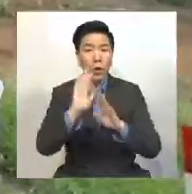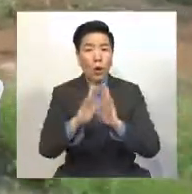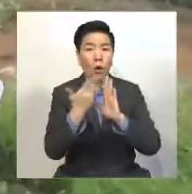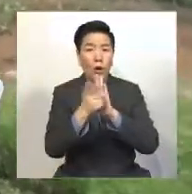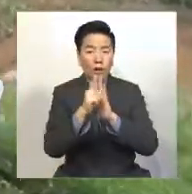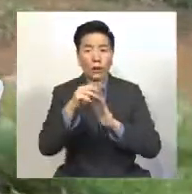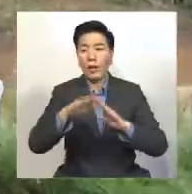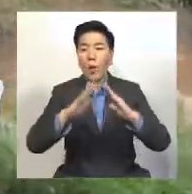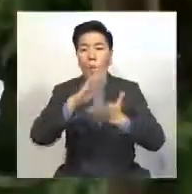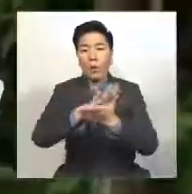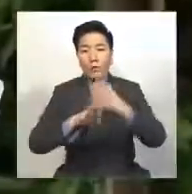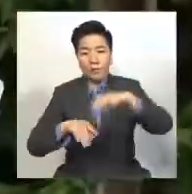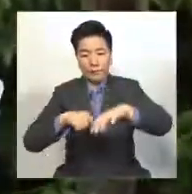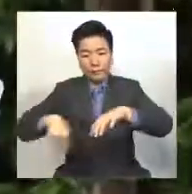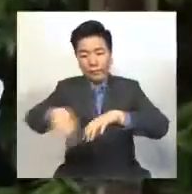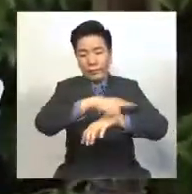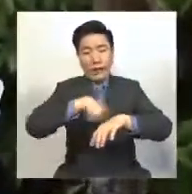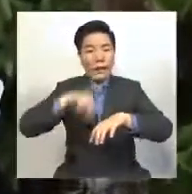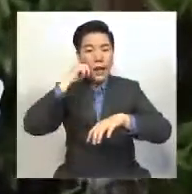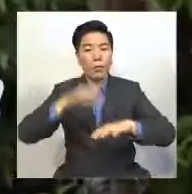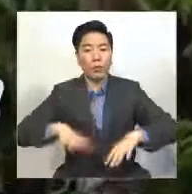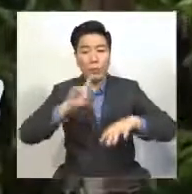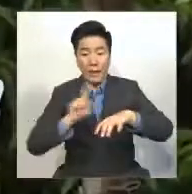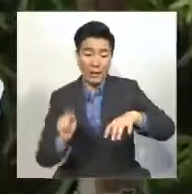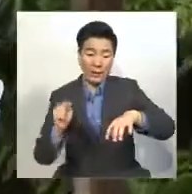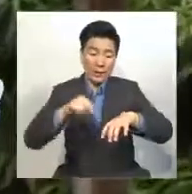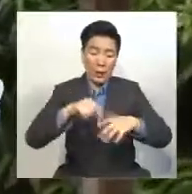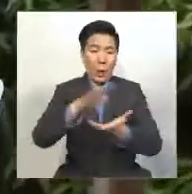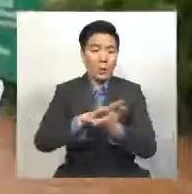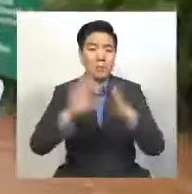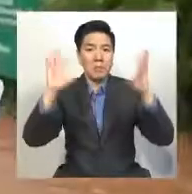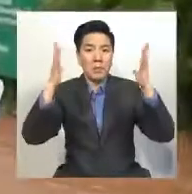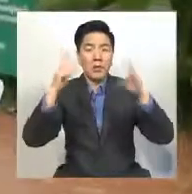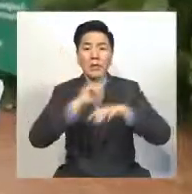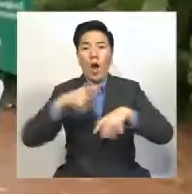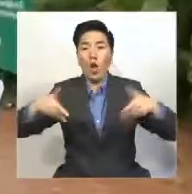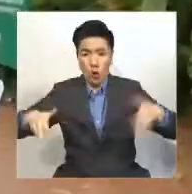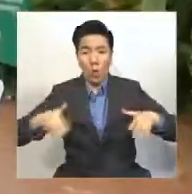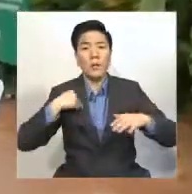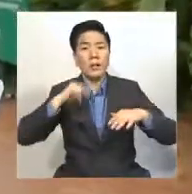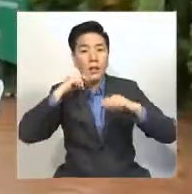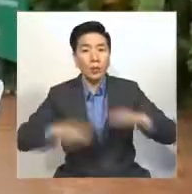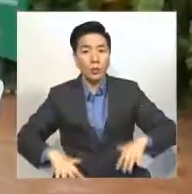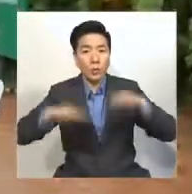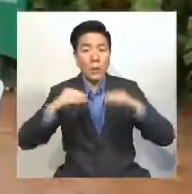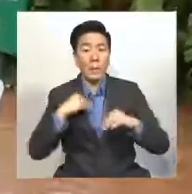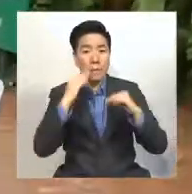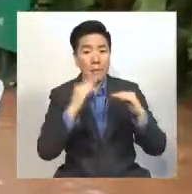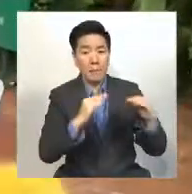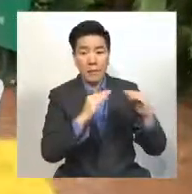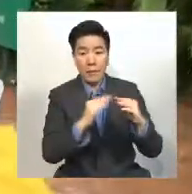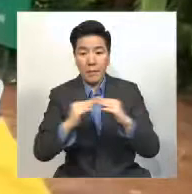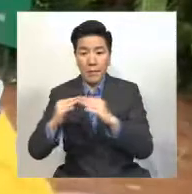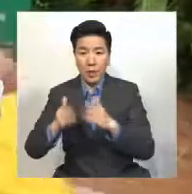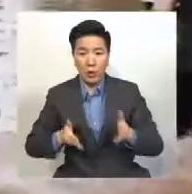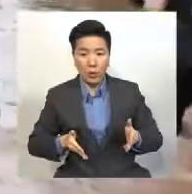มีน้ำท่วมโดยรอบเท่านั้นเนื่องจากได้มีการป้องกันไม่ให้น้ำไหลเข้าไปยังตัวอาคารส่วนปริมาณน้ำที่ท่วมบ้านเรือนประชาชนบ